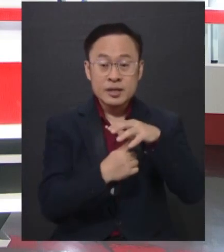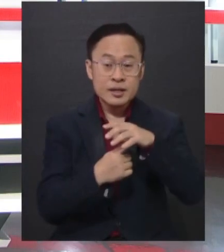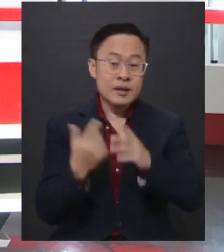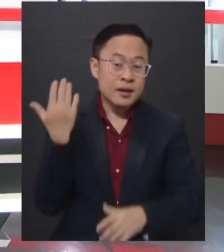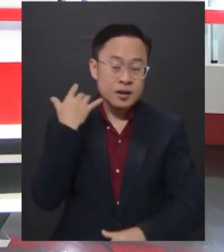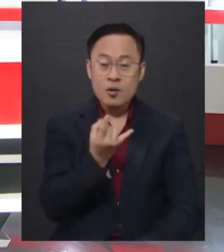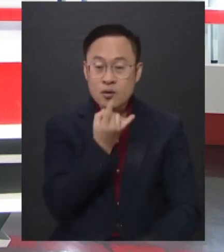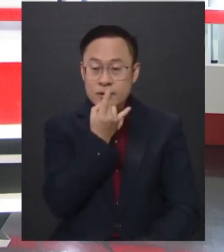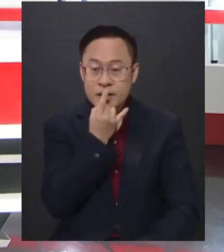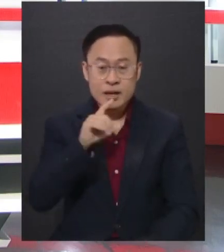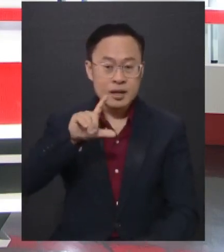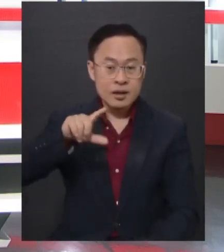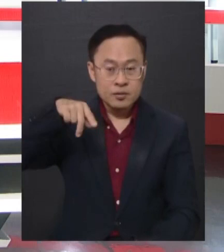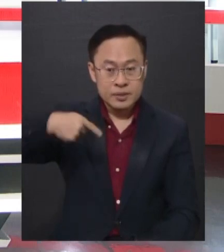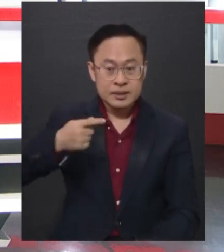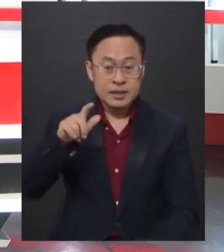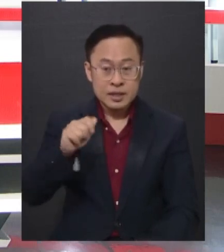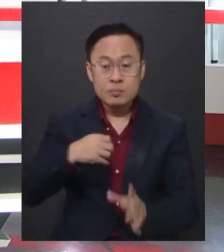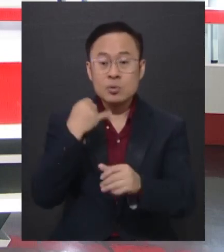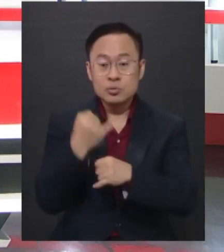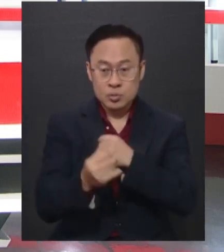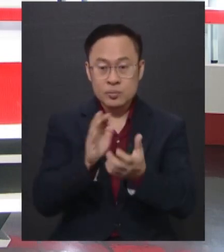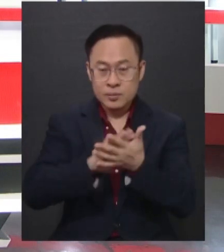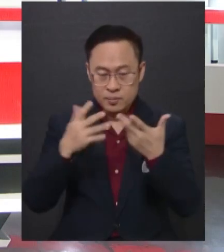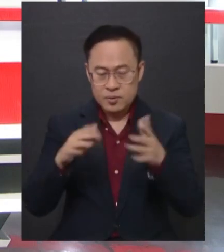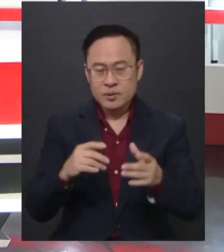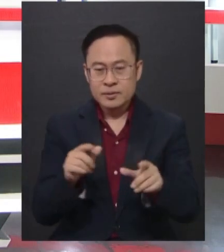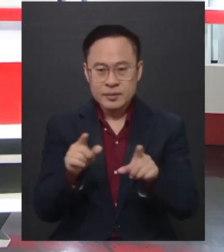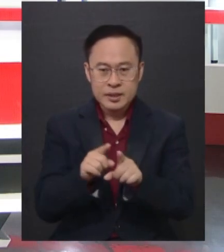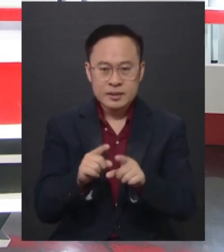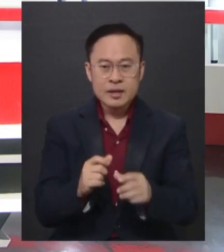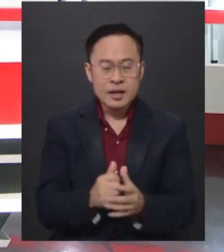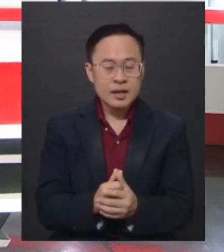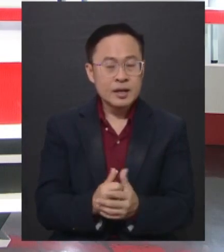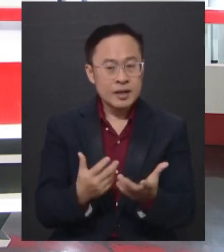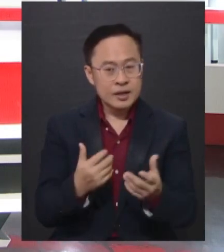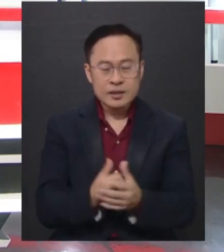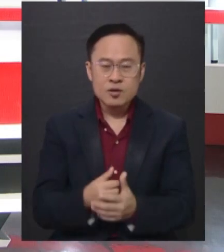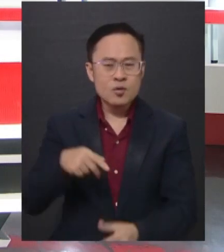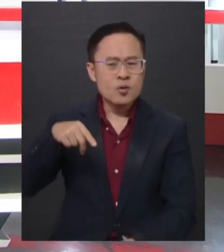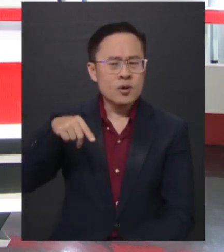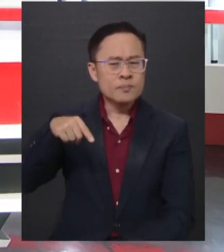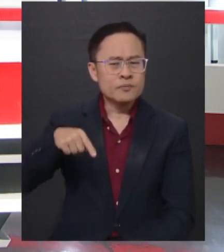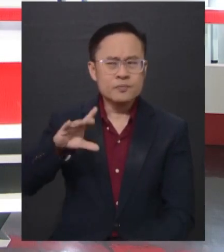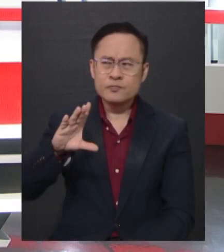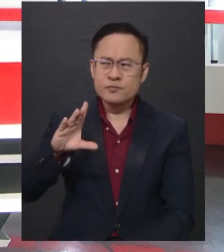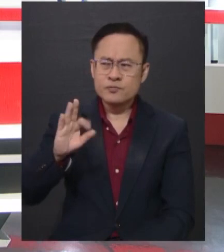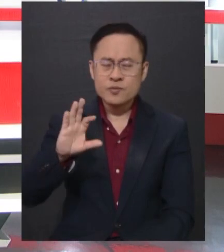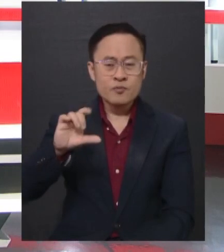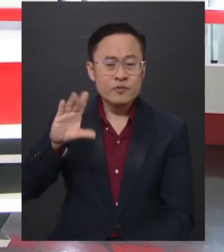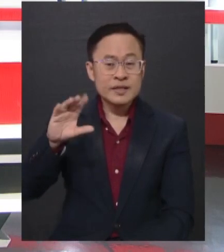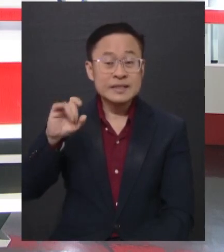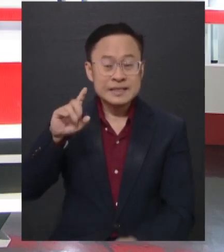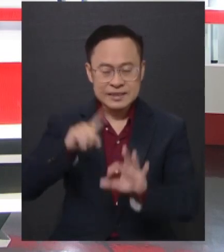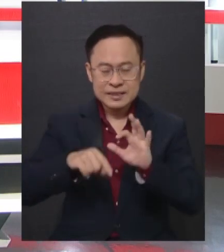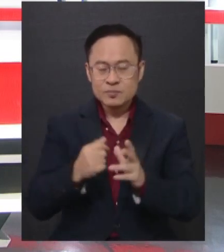คะก็เพิ่งจะมีการแข่งขันไปนะคะก็ถือว่ามีอย่างคุณพิชชี่เห็นไปเก็บภาพมาเหมือนกันนะ ถูกต้องเพราะวันนี้เขาก็มาเล่าบรรย